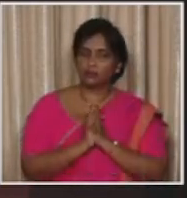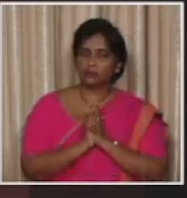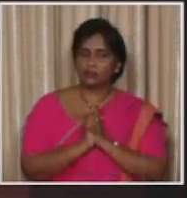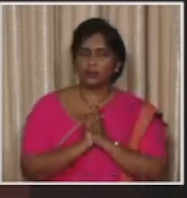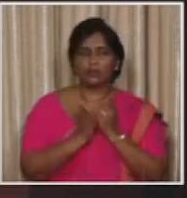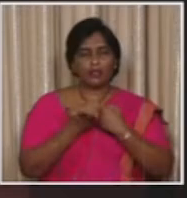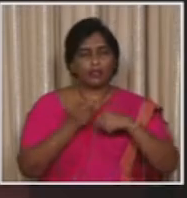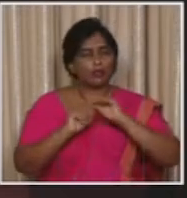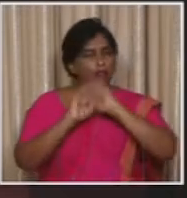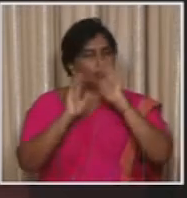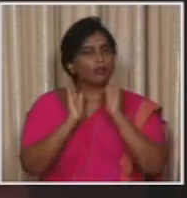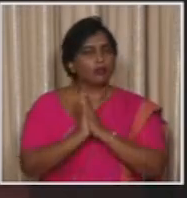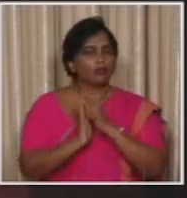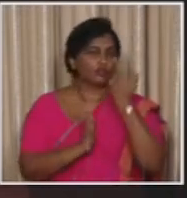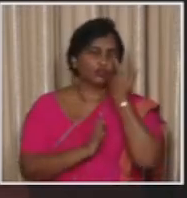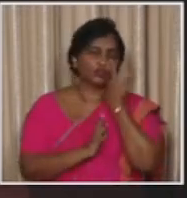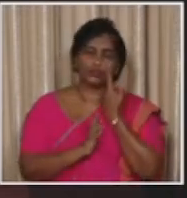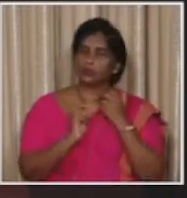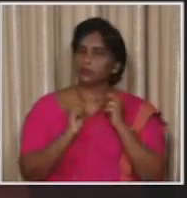හැම දෙනා මසරණ භාවයට පත්ව